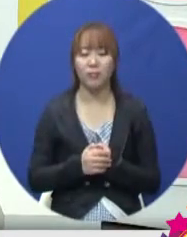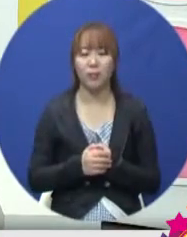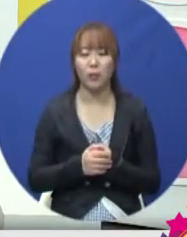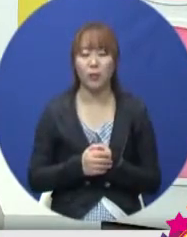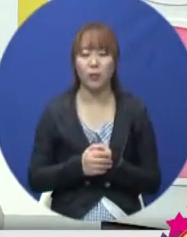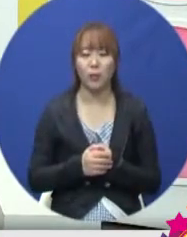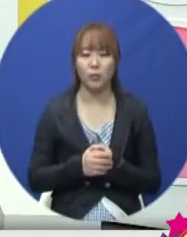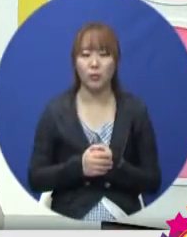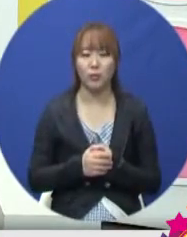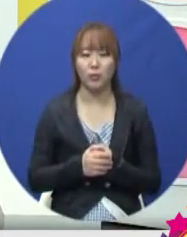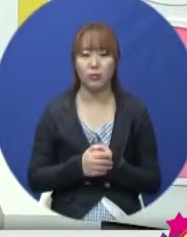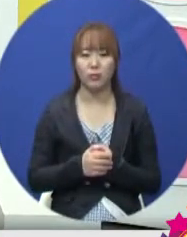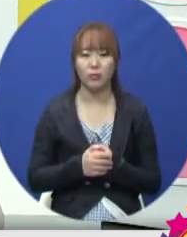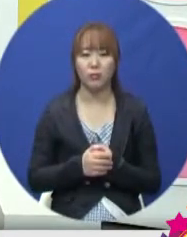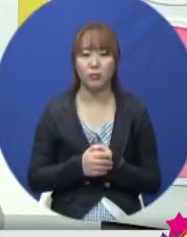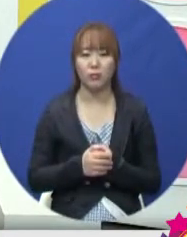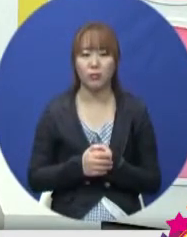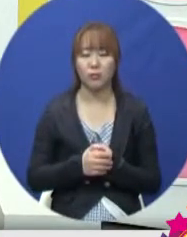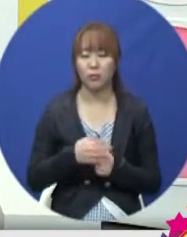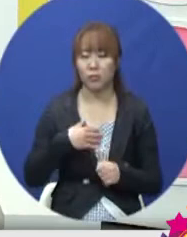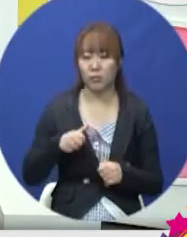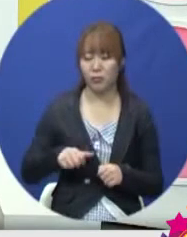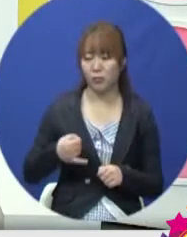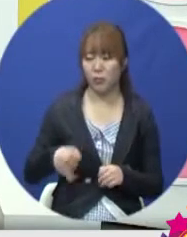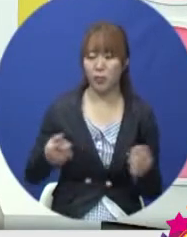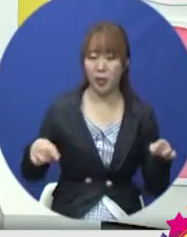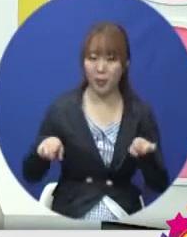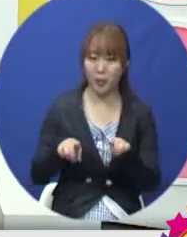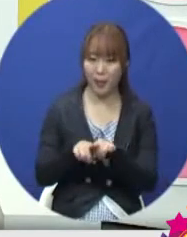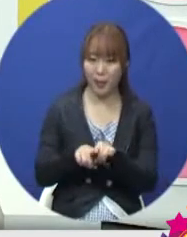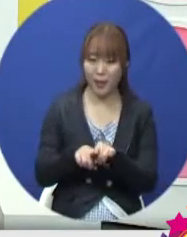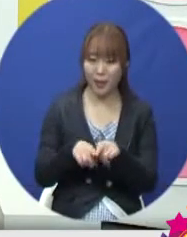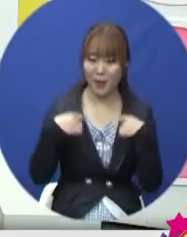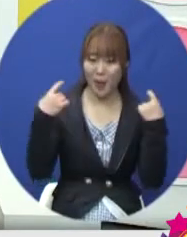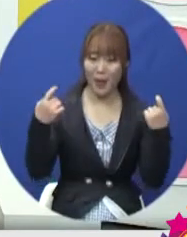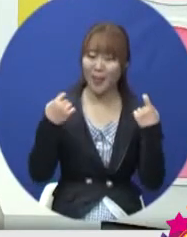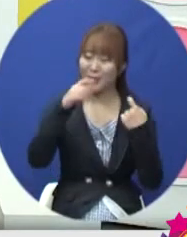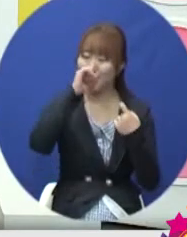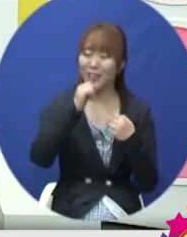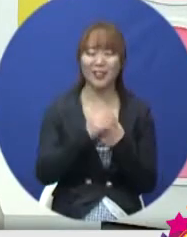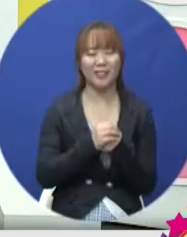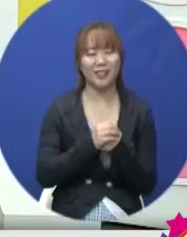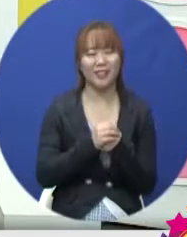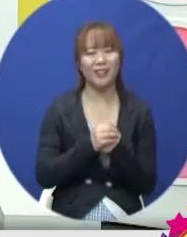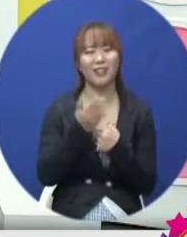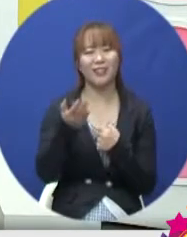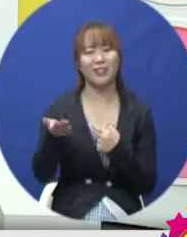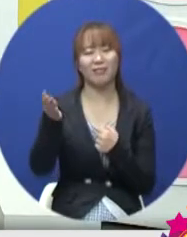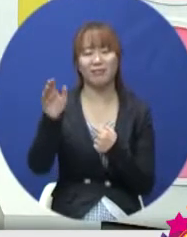그래요. 아니 그 저기 그분도 말고 이제 자식들하고 이렇게 같이 가면 되잖아요, 아버님. 아 근데